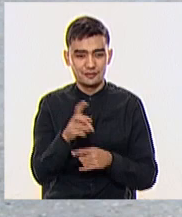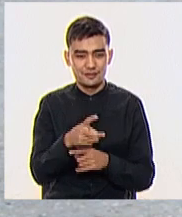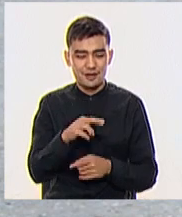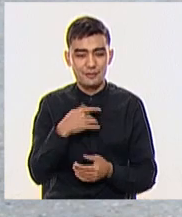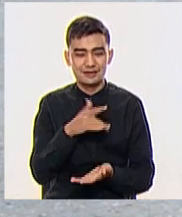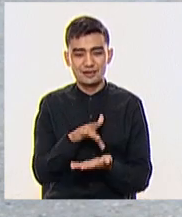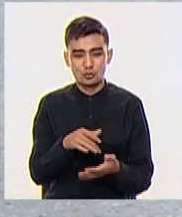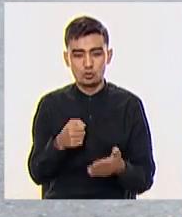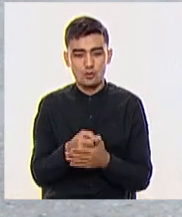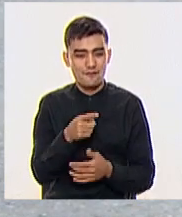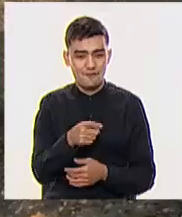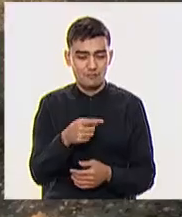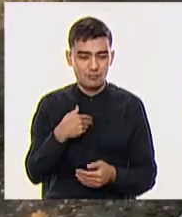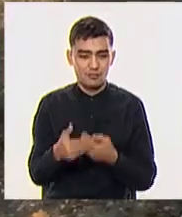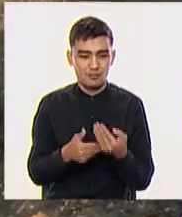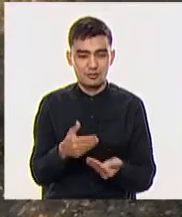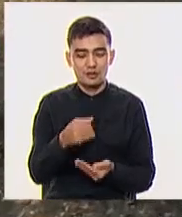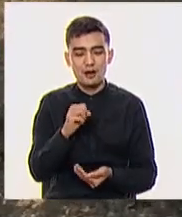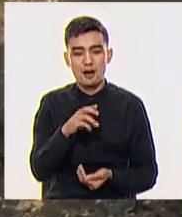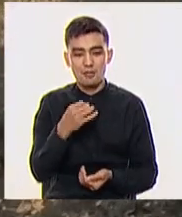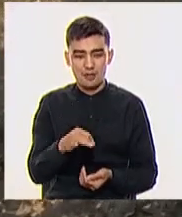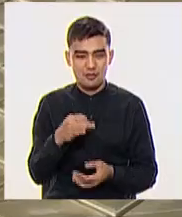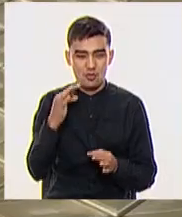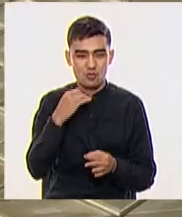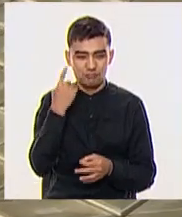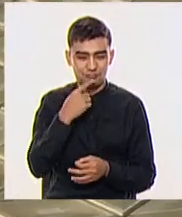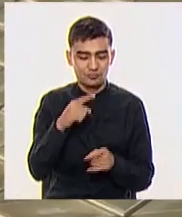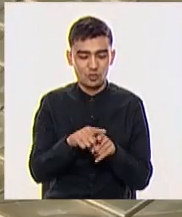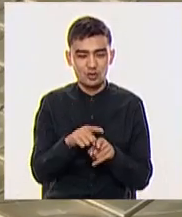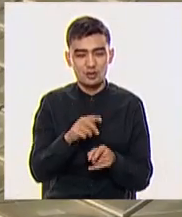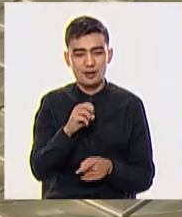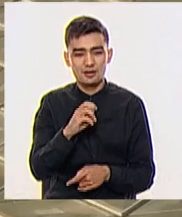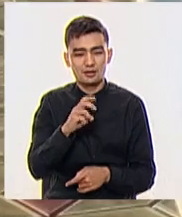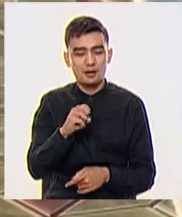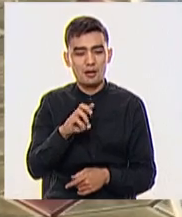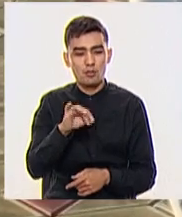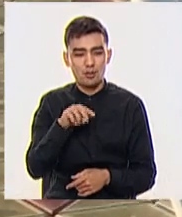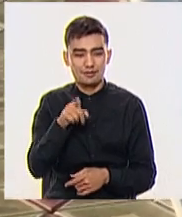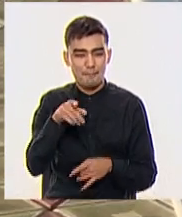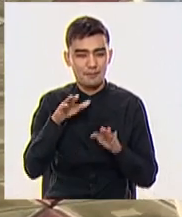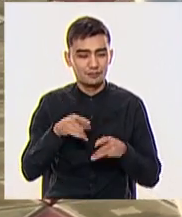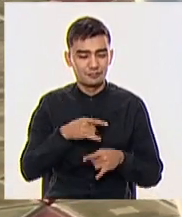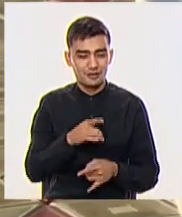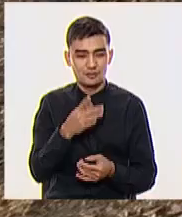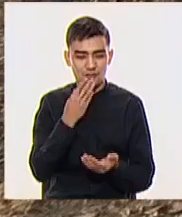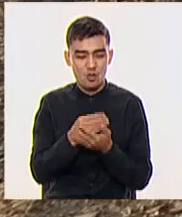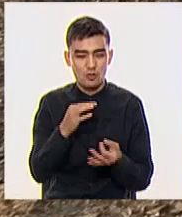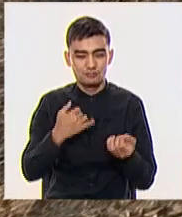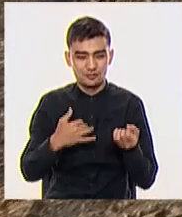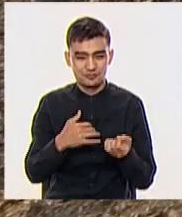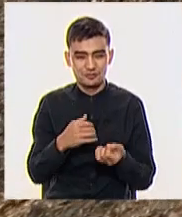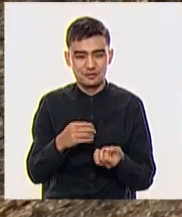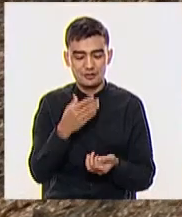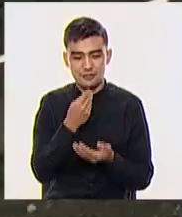центрден ошаққа шейін келеміз. Бұл Абайдың кіндік қаны тамған жер сырт қасқа бұлақ. Абай жылында өзі ұстаған домбырасының пішінінде